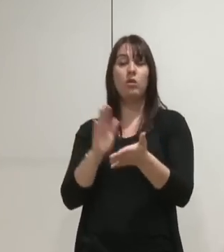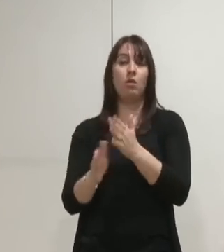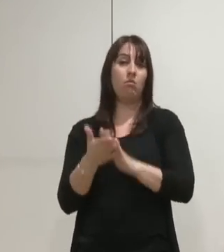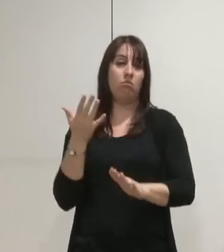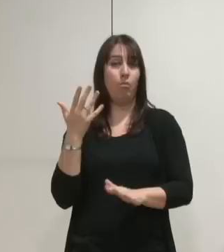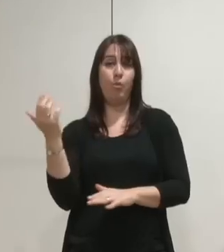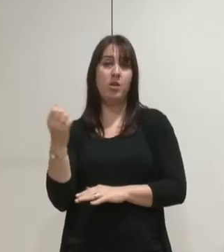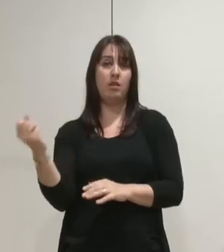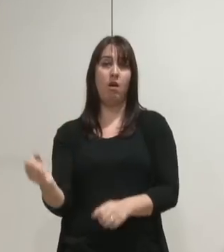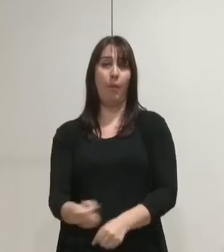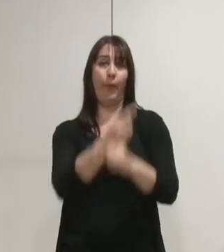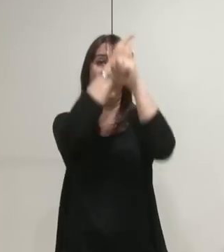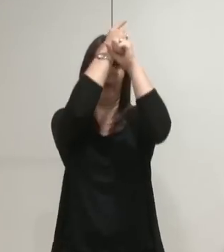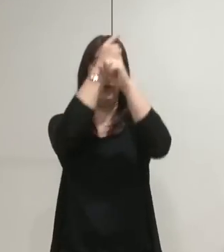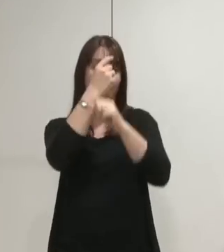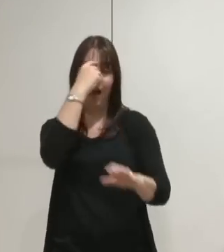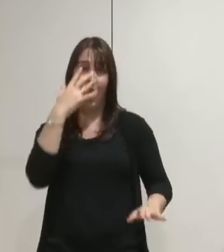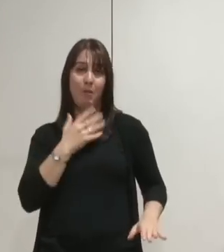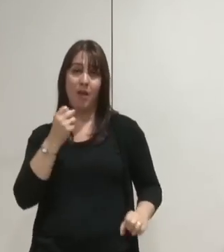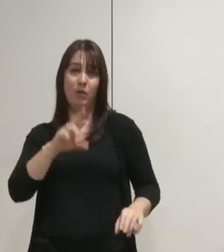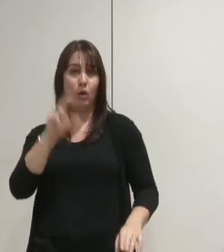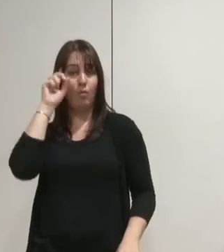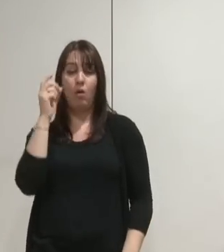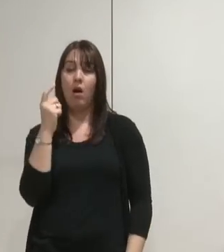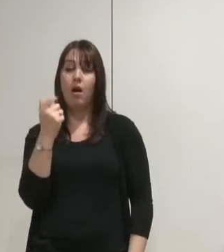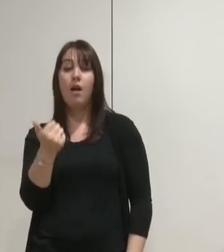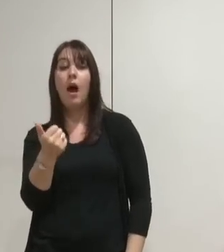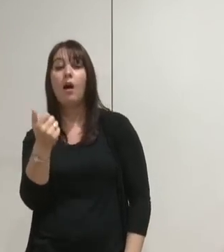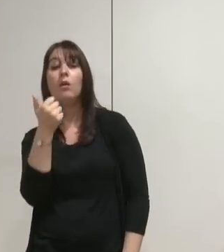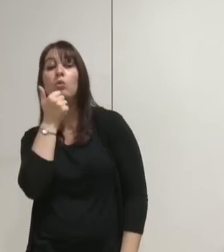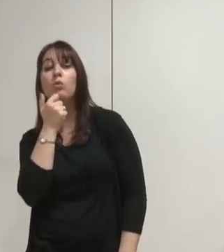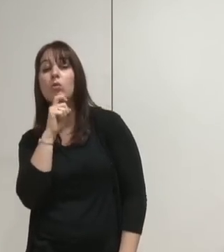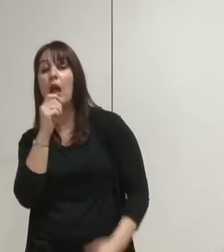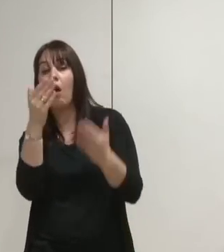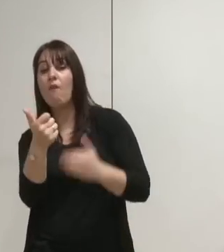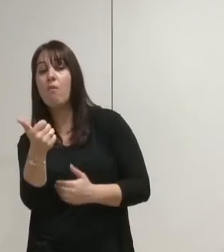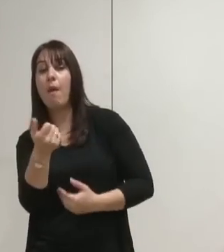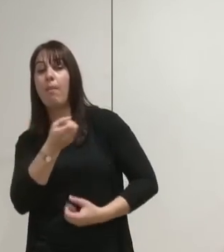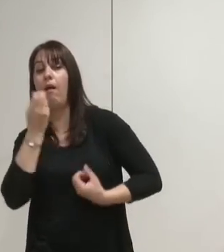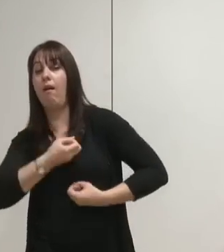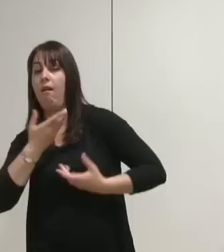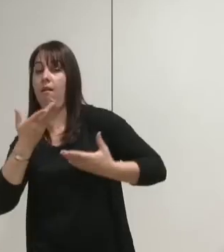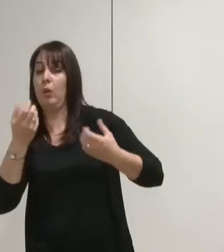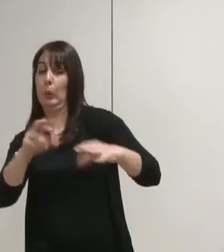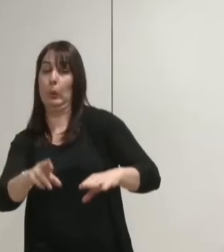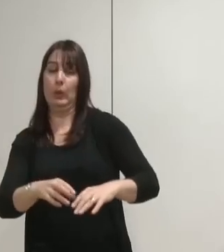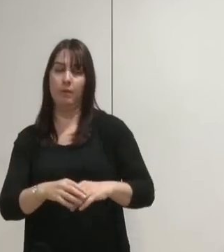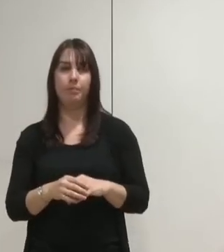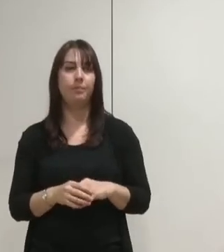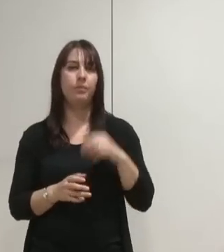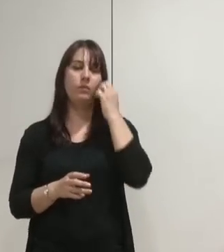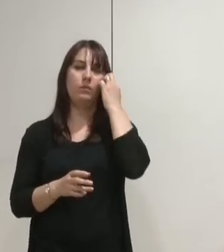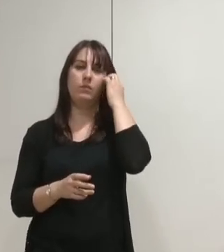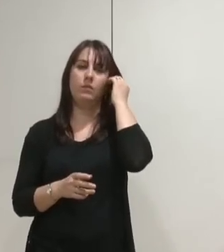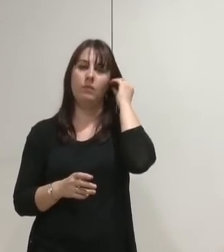de main je n'en doute pas étant donné l'intervention que j'ai entendu donc dans ce cadre là et dans